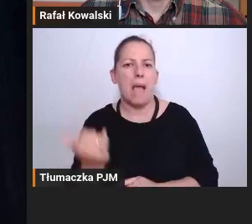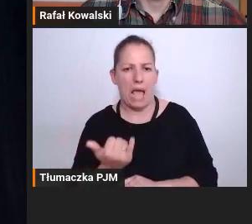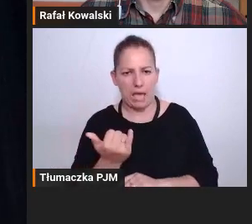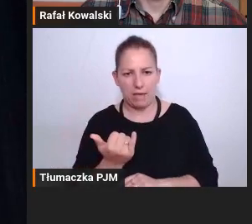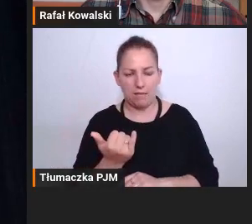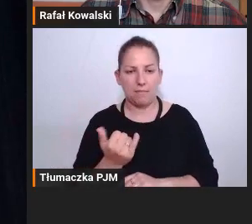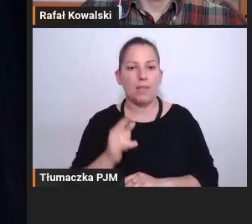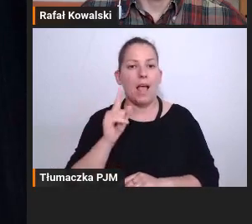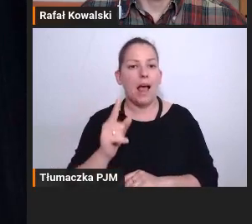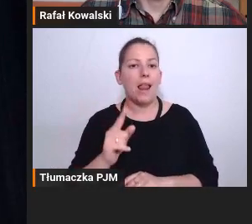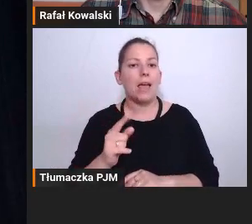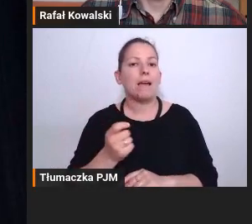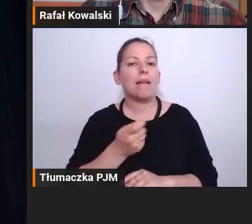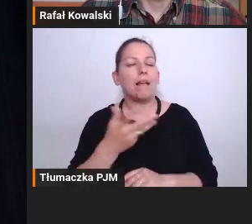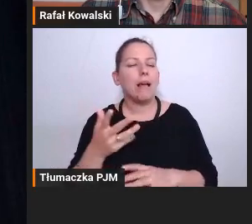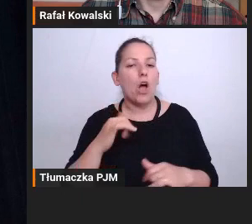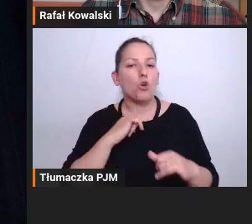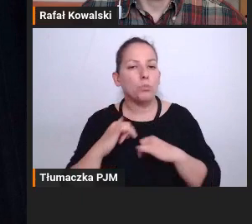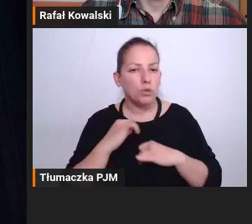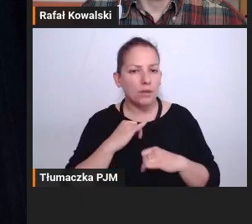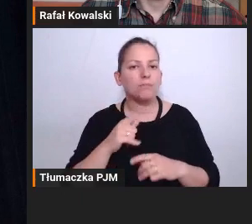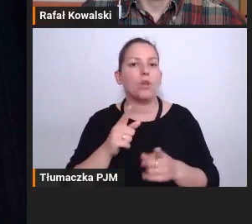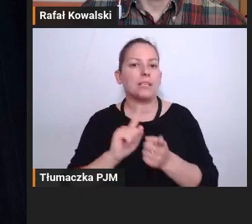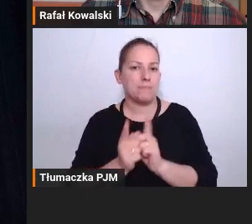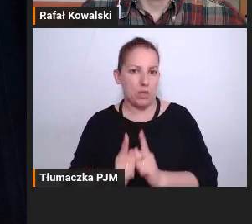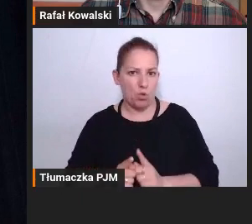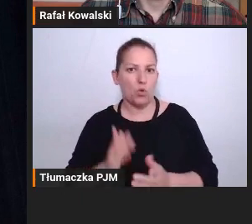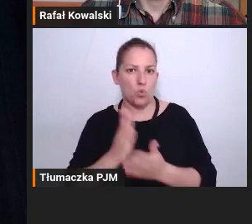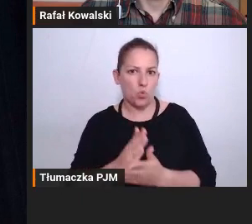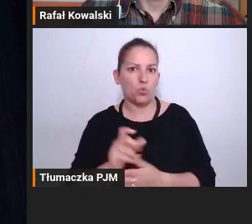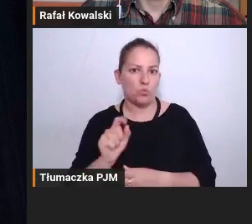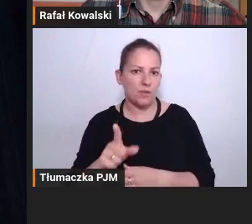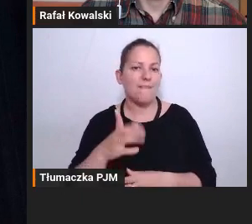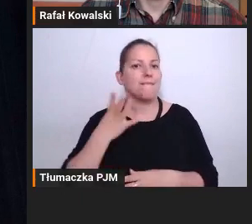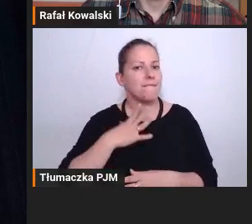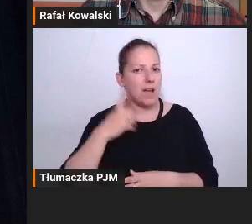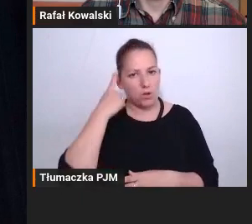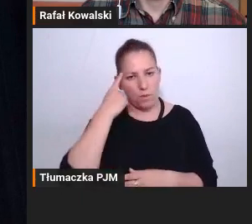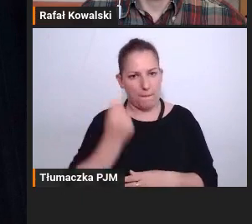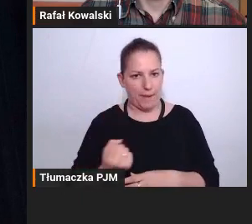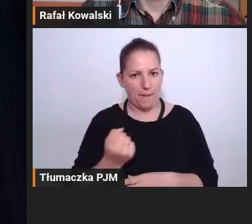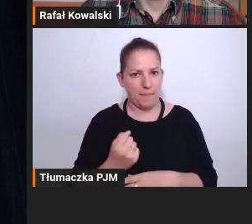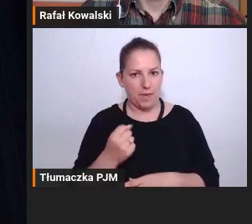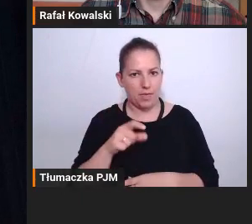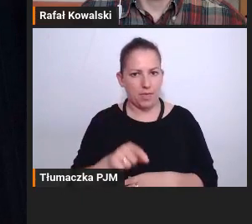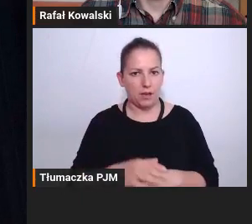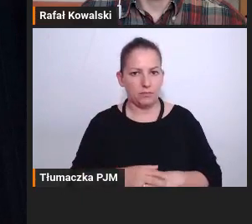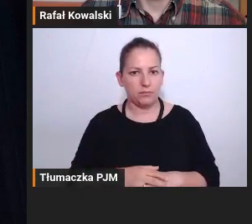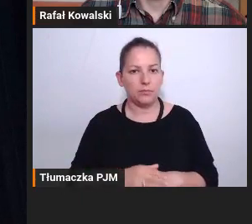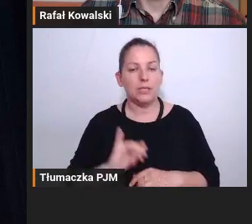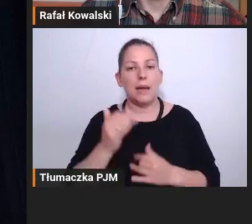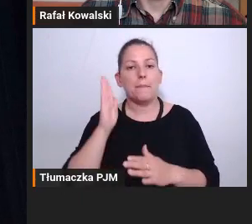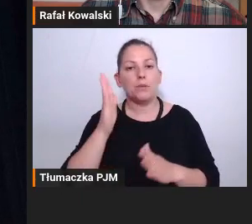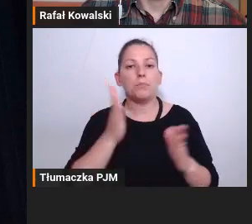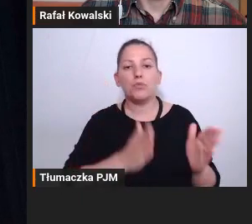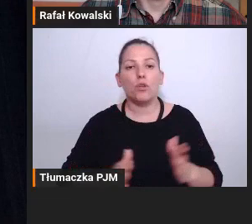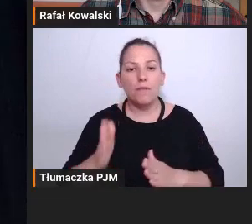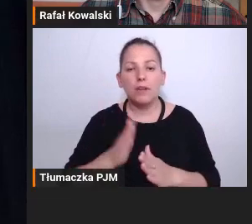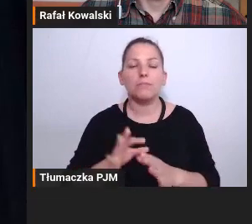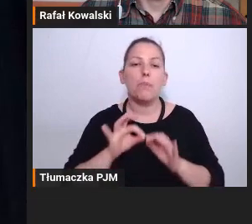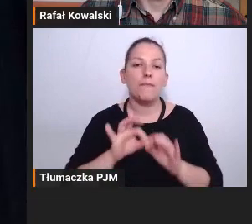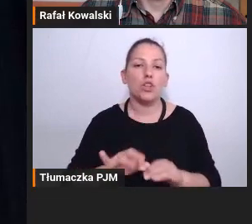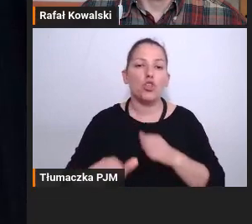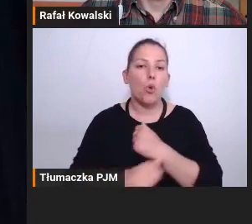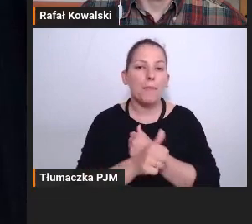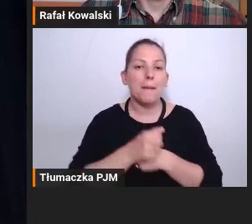natomiast my kilka takich rozporządzeń mamy zmienionych i tutaj warto o tym pamiętać, jak będziecie przygotowywali, czy prowadzili